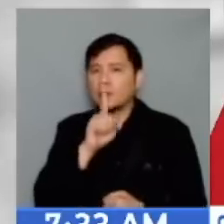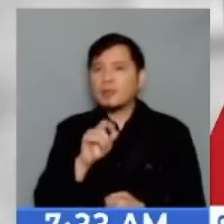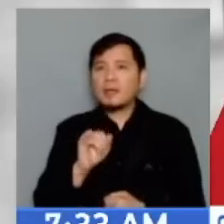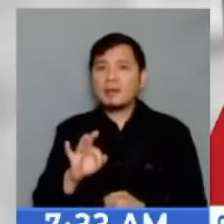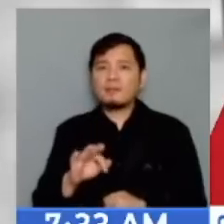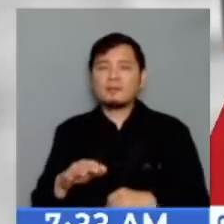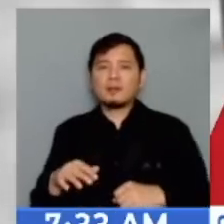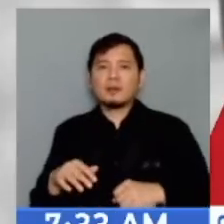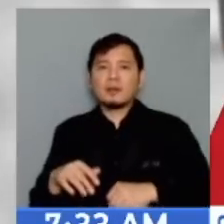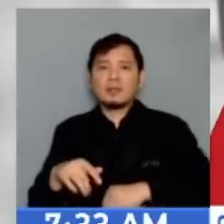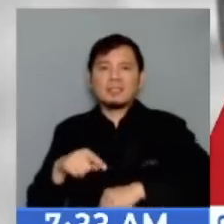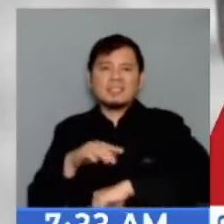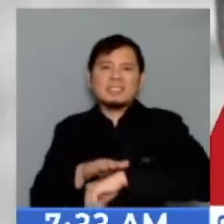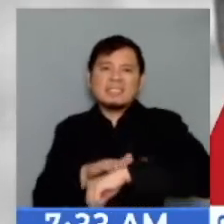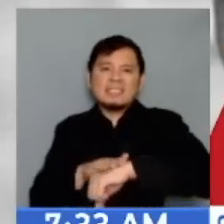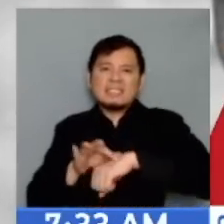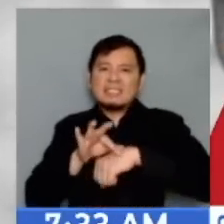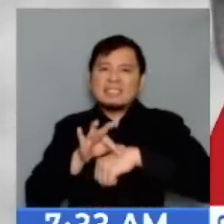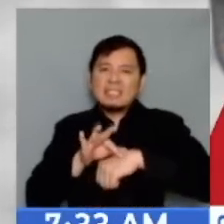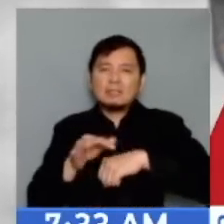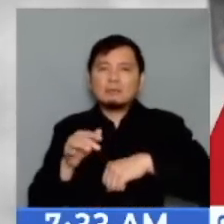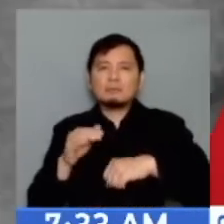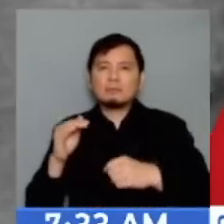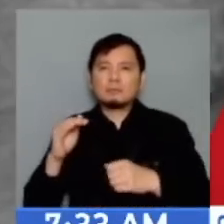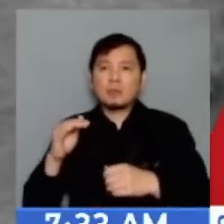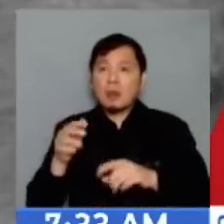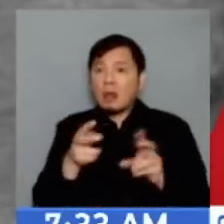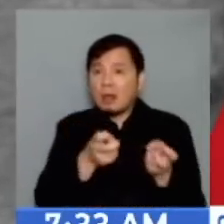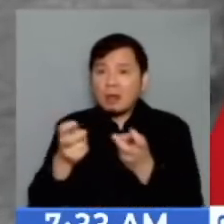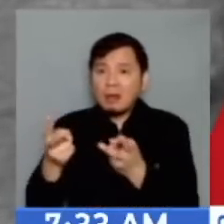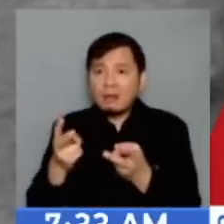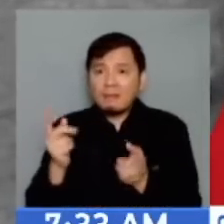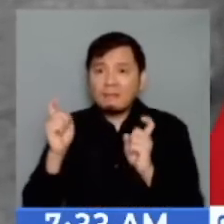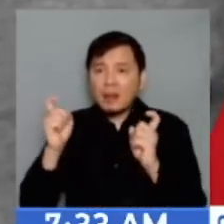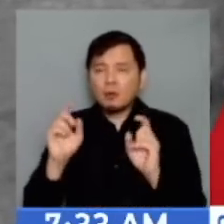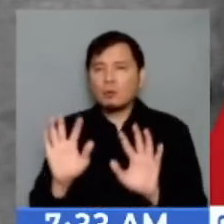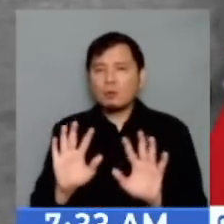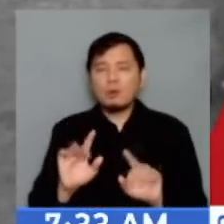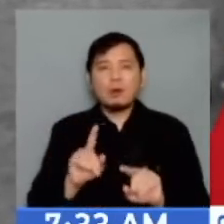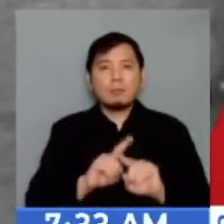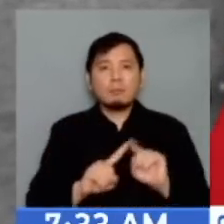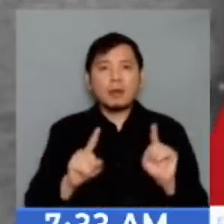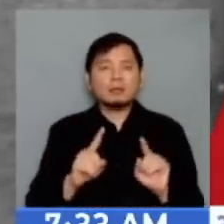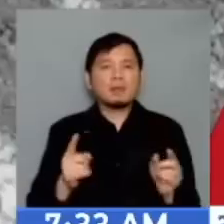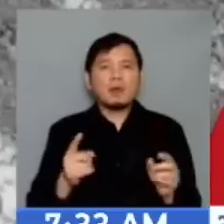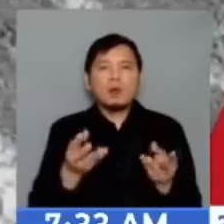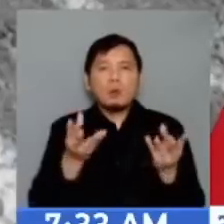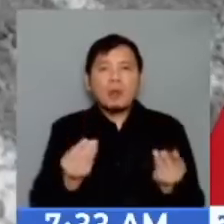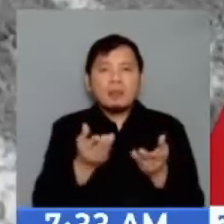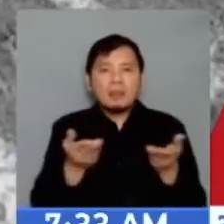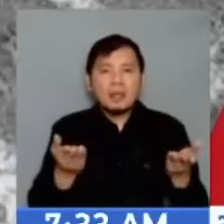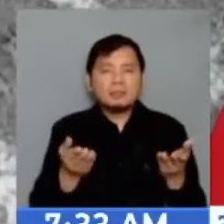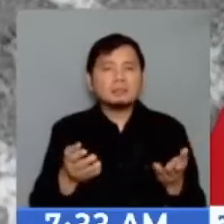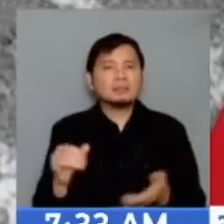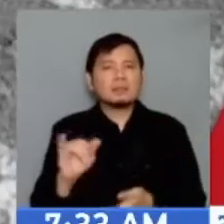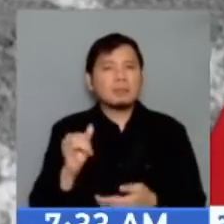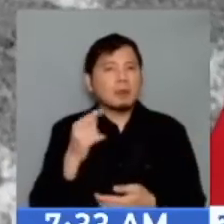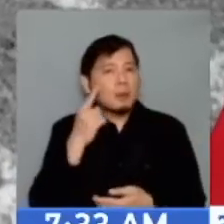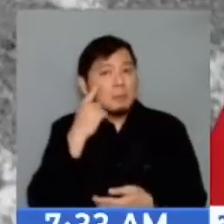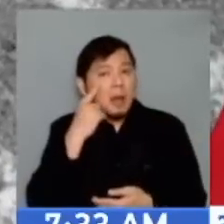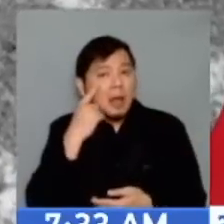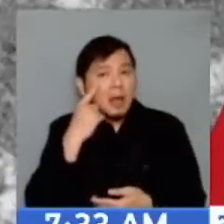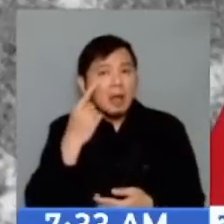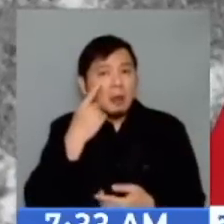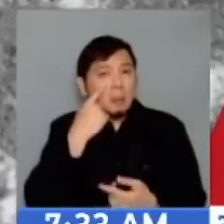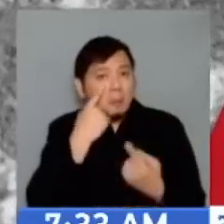membranes, like yung ating sa bibig, sa mata, pwedeng mag-cross yan. Yung mga bagong cases